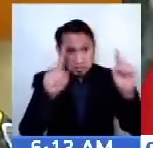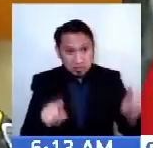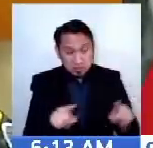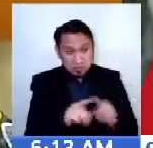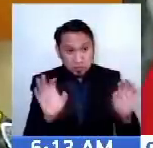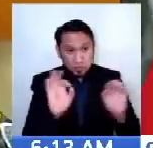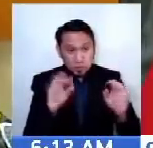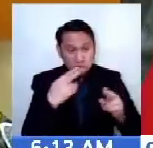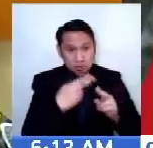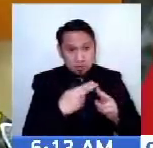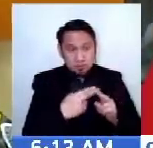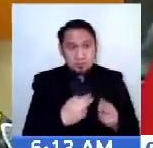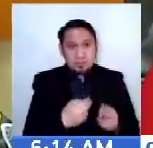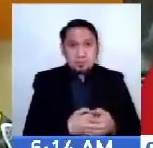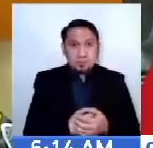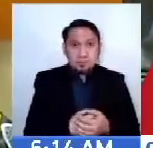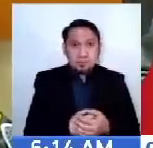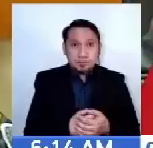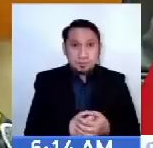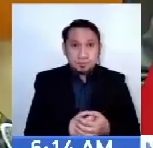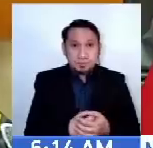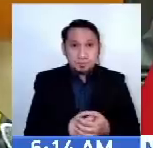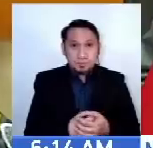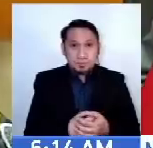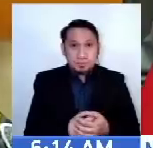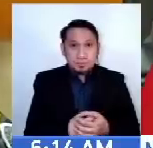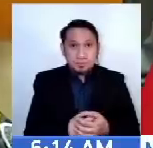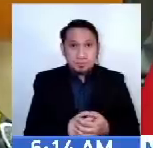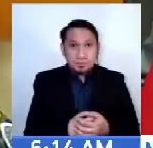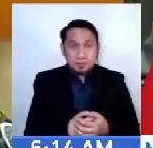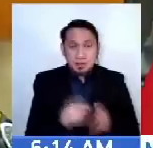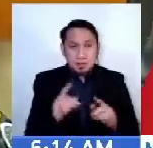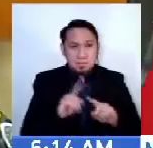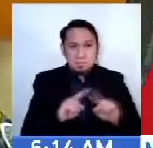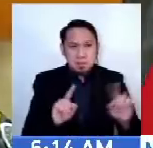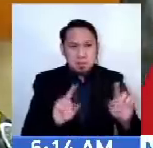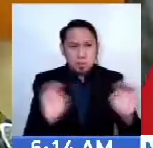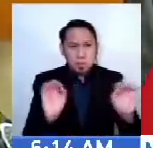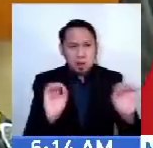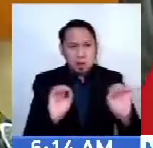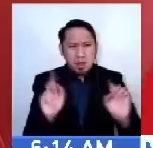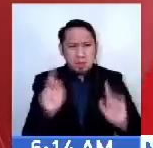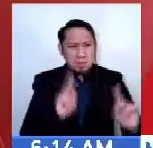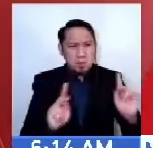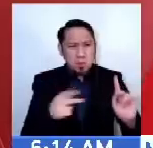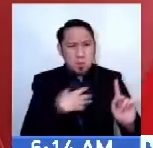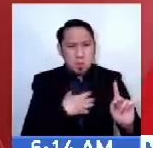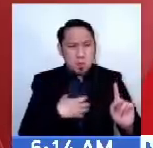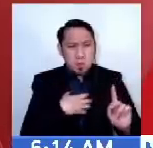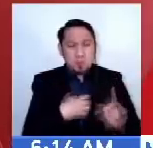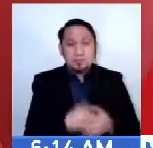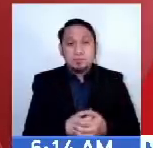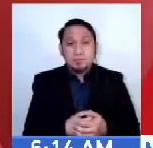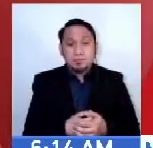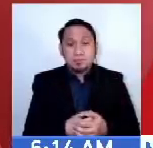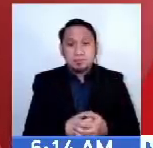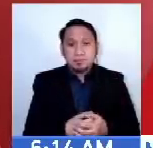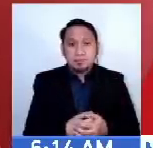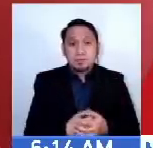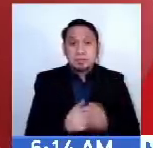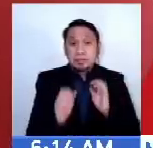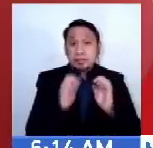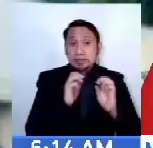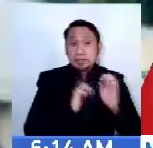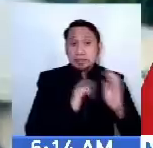ng kandidato. Opo. Pero kahit isa po ay walang lumapit sa ating embahada. So ano na po yung investigation dito ng ating embahada sa New